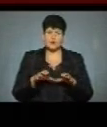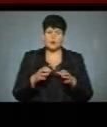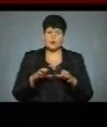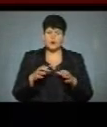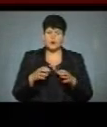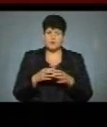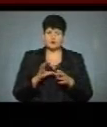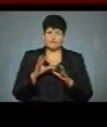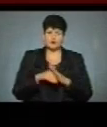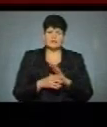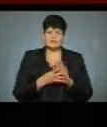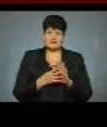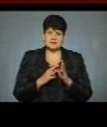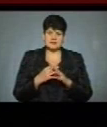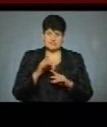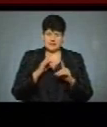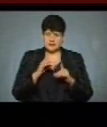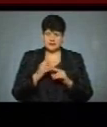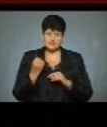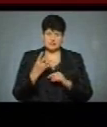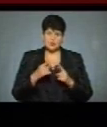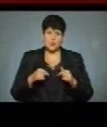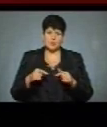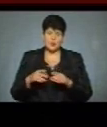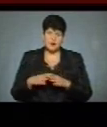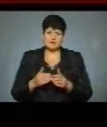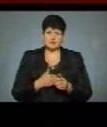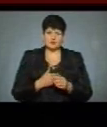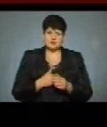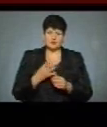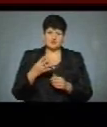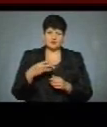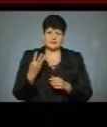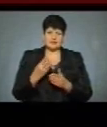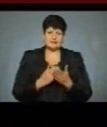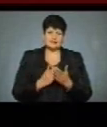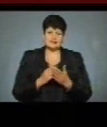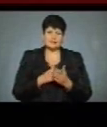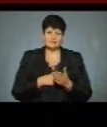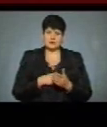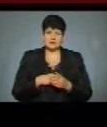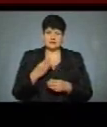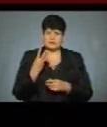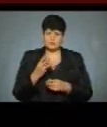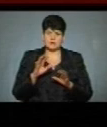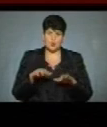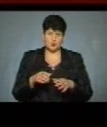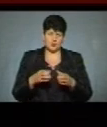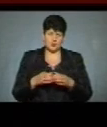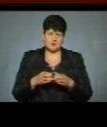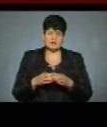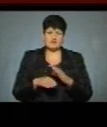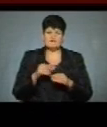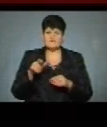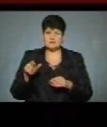9 сільських рад, 10 сіл. На 14 округах балотується 43 кандидати в депутати та троє на голову громади. Виборців